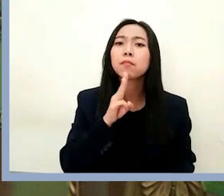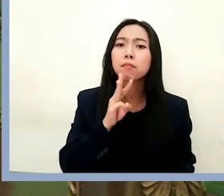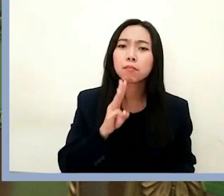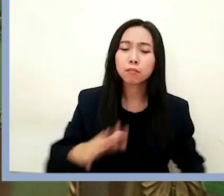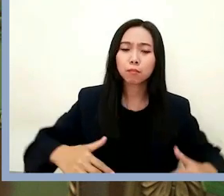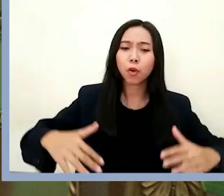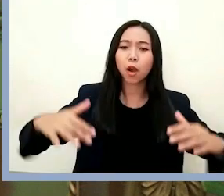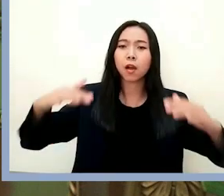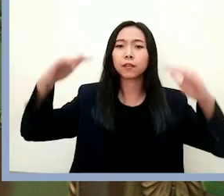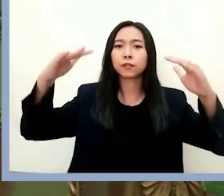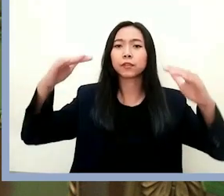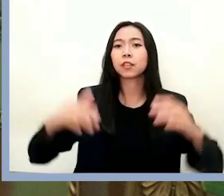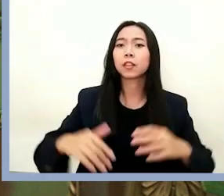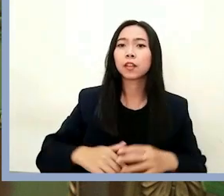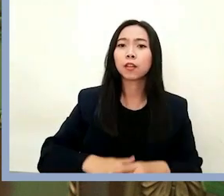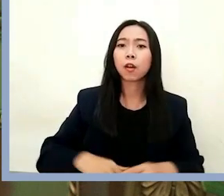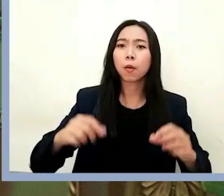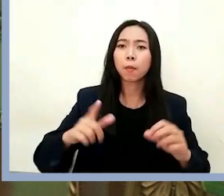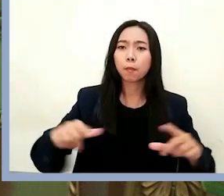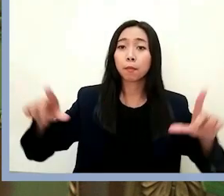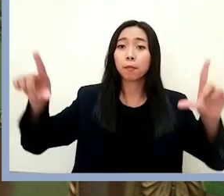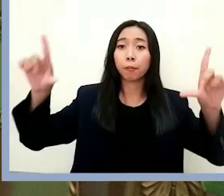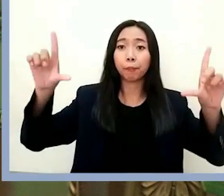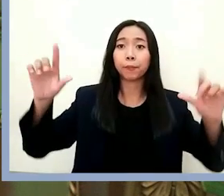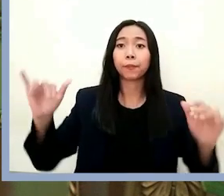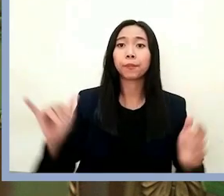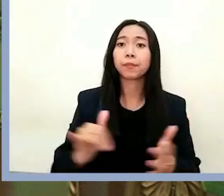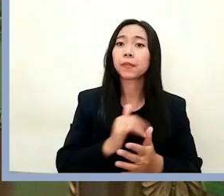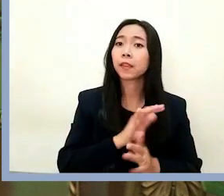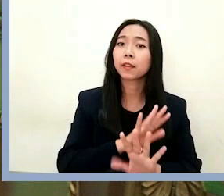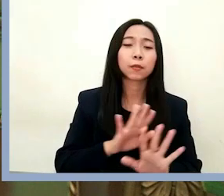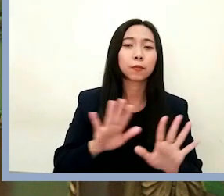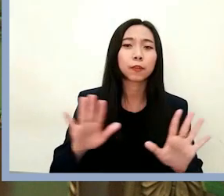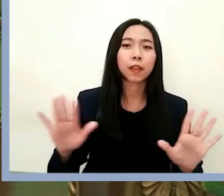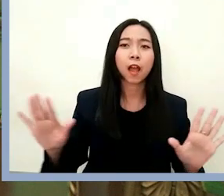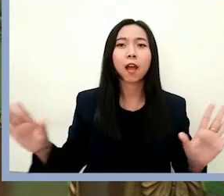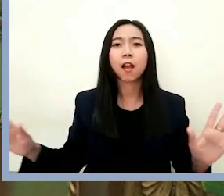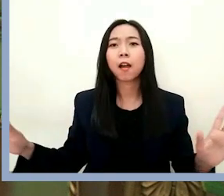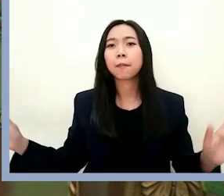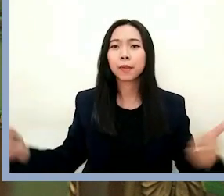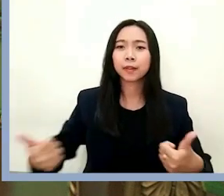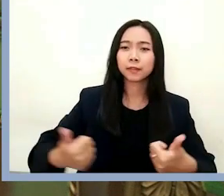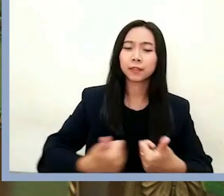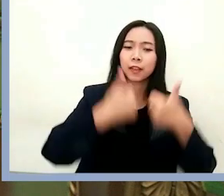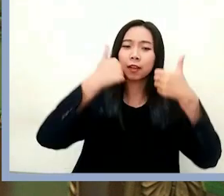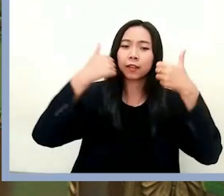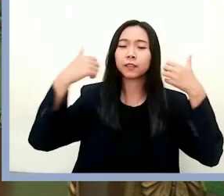terjadi banjir yang besar itu tak